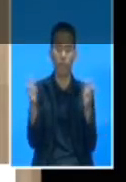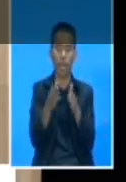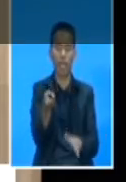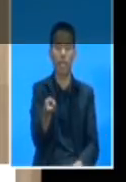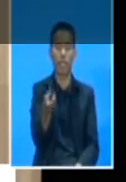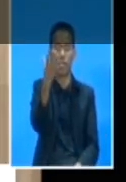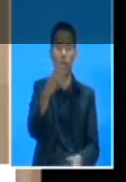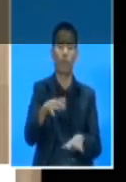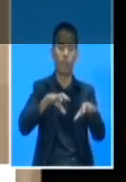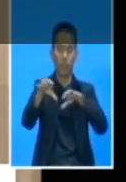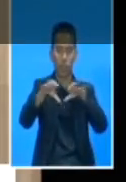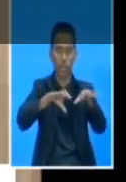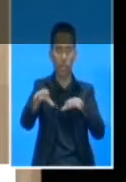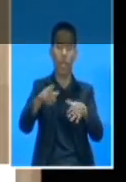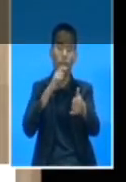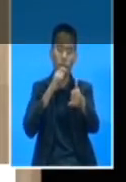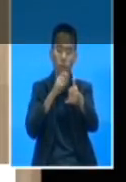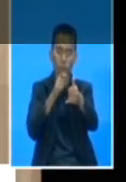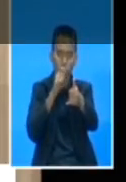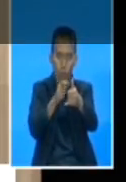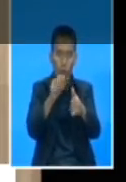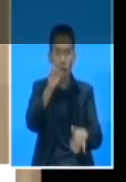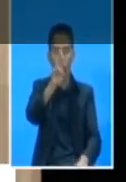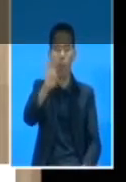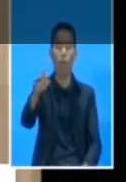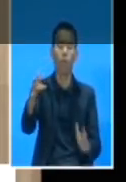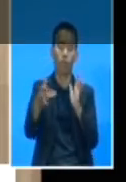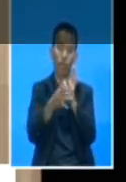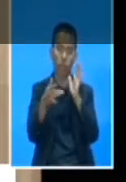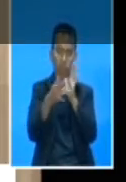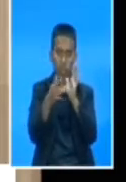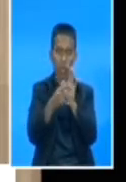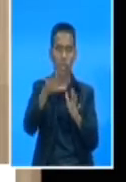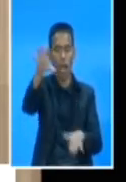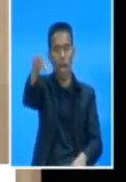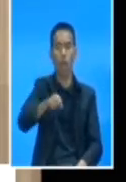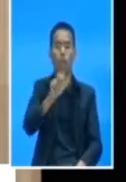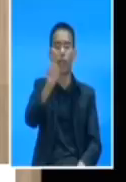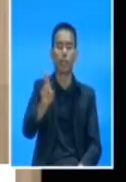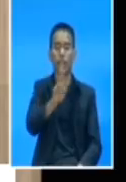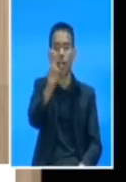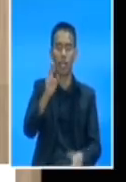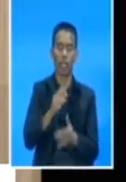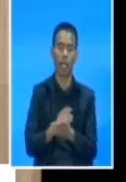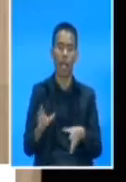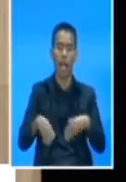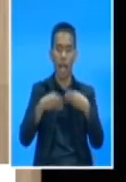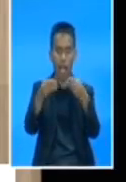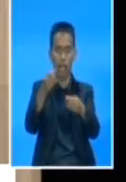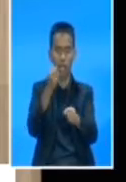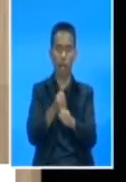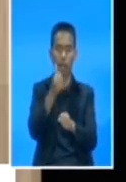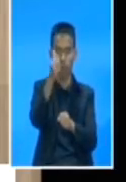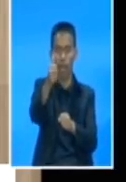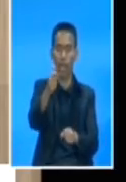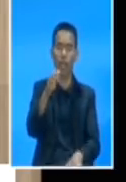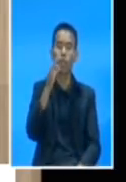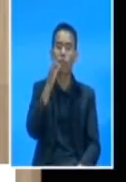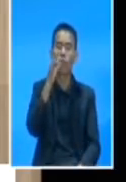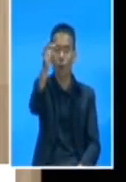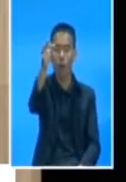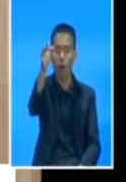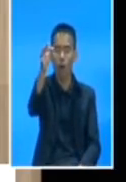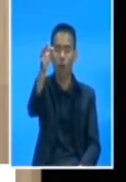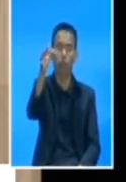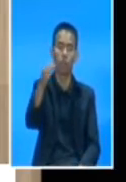ปงานสอบสวนนำระบบเทคโนโลยีสารสนเทศมาใช้ให้สามารถรับแจ้งความได้ทั่ว